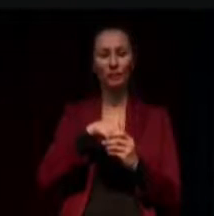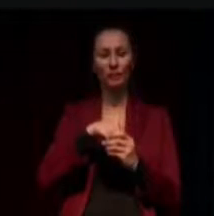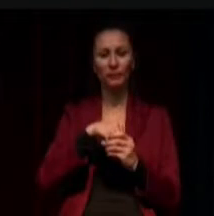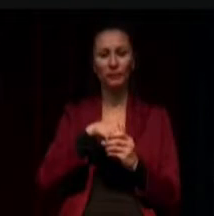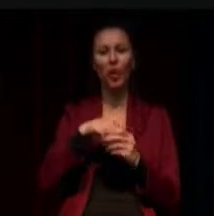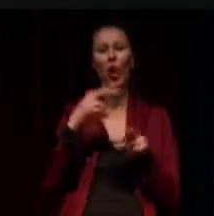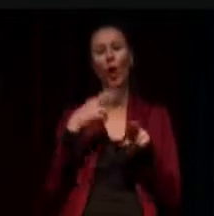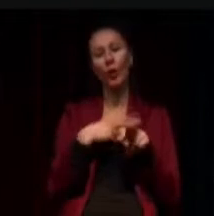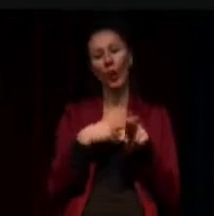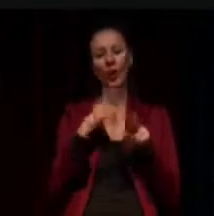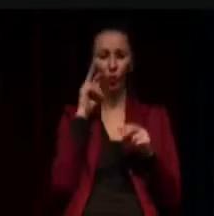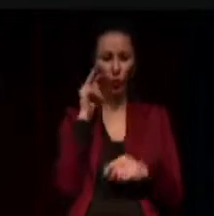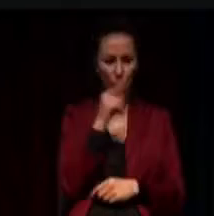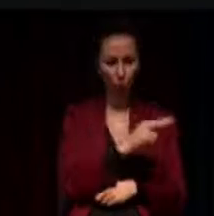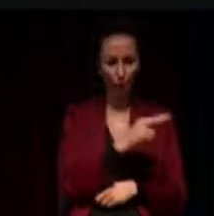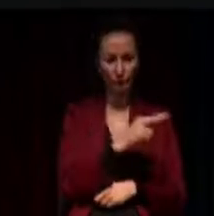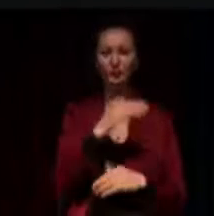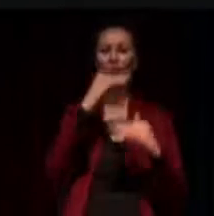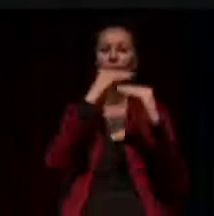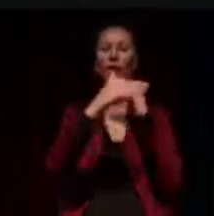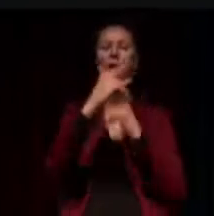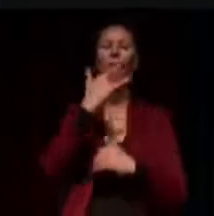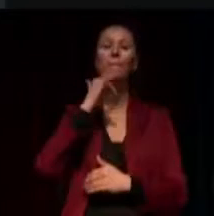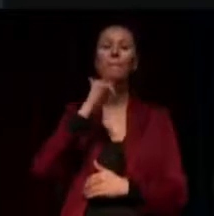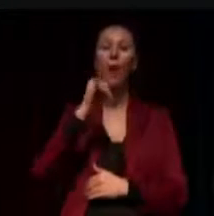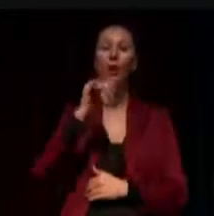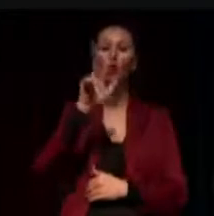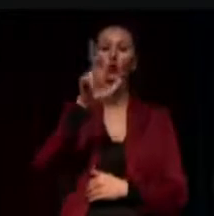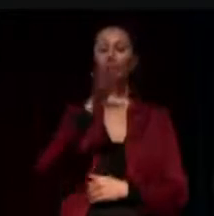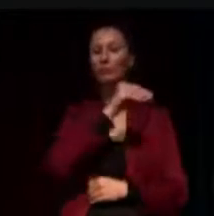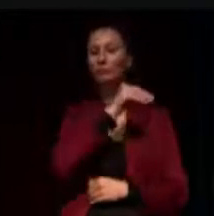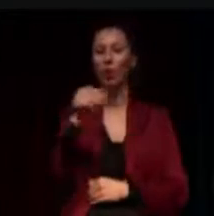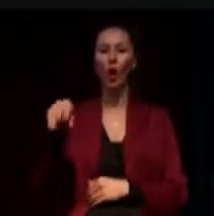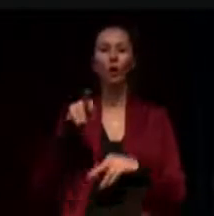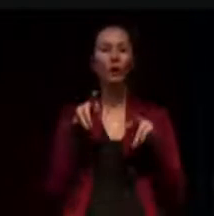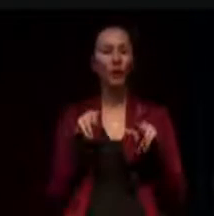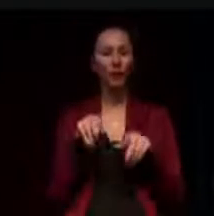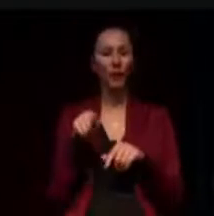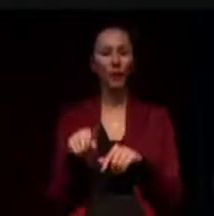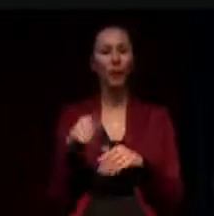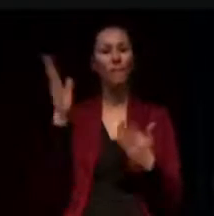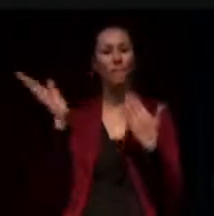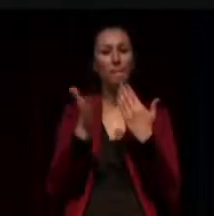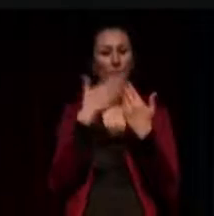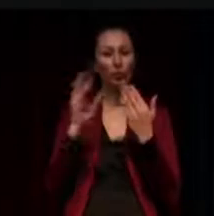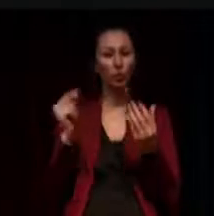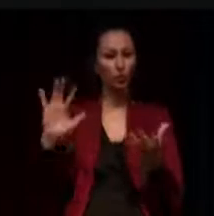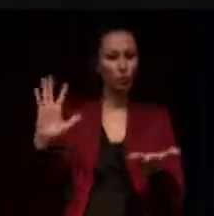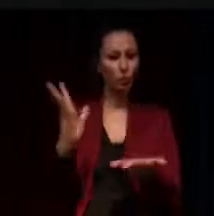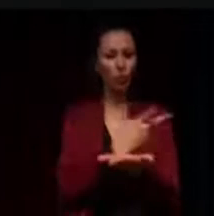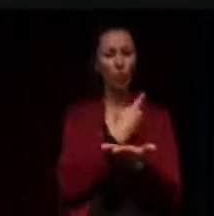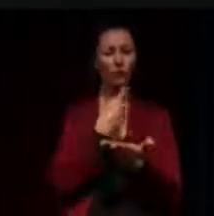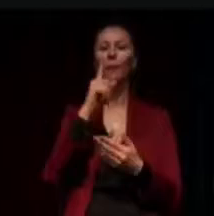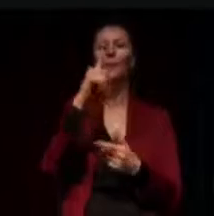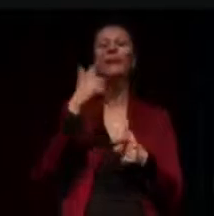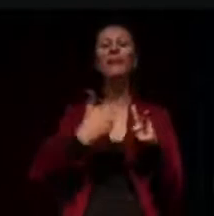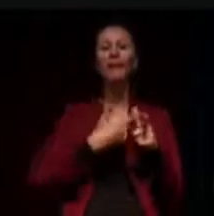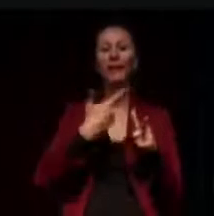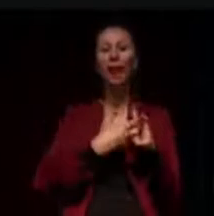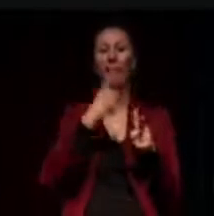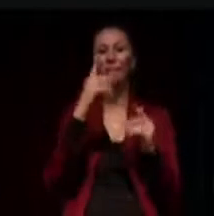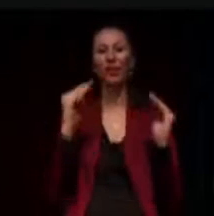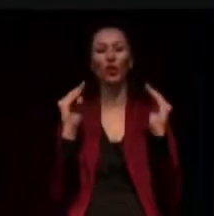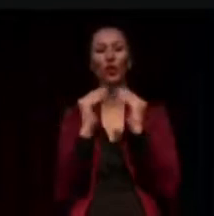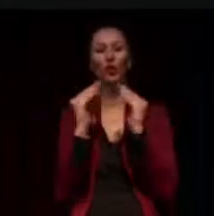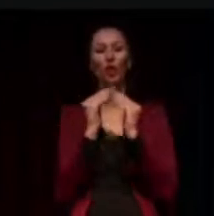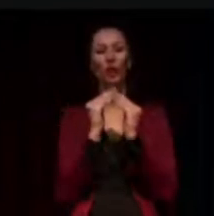dayanışma örneğini gördük. Halkın bakkalı yoluyla 35 milyon civarında bir bağış toplandı. Bir kira da